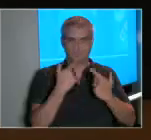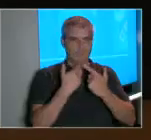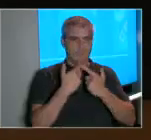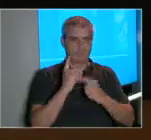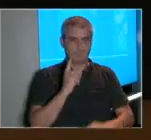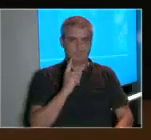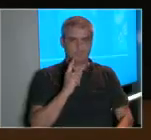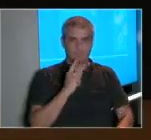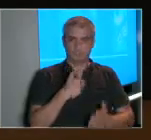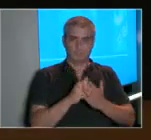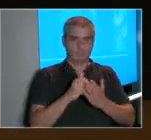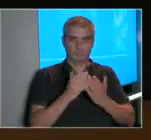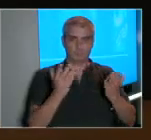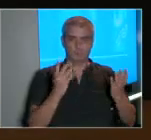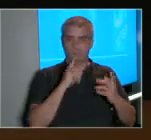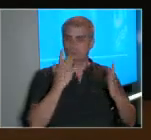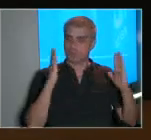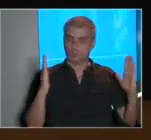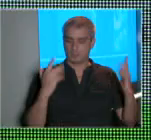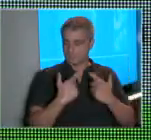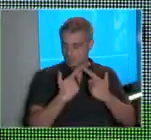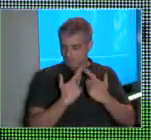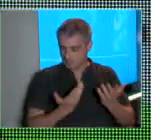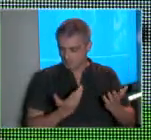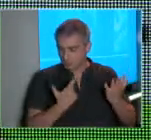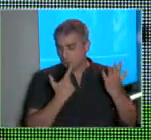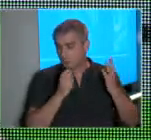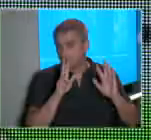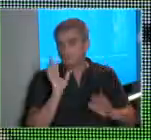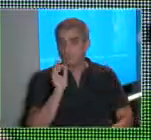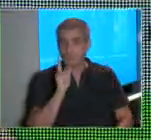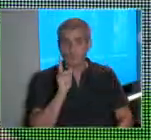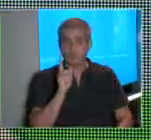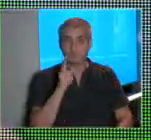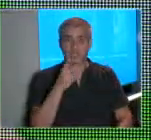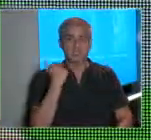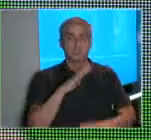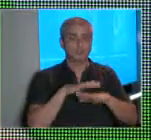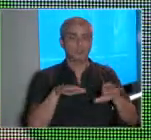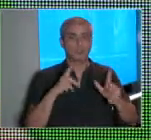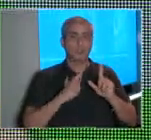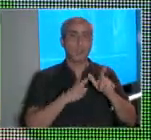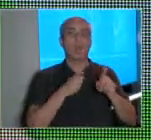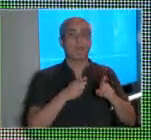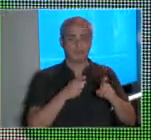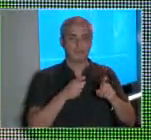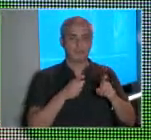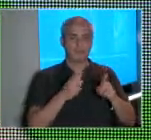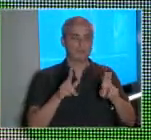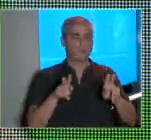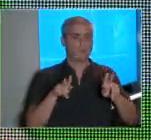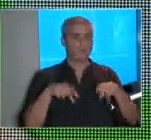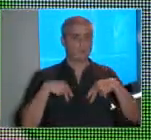בקרב שנמשך שנה שלמה, מלחמה שלמה. 78% זה היה השטח שהלוחמים האלה